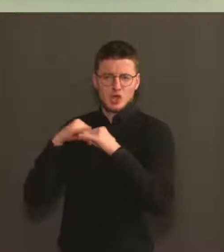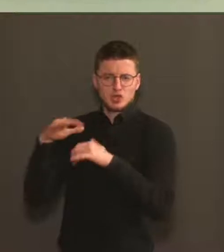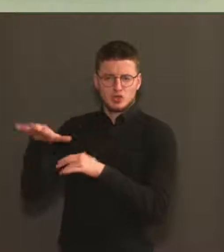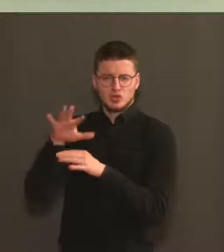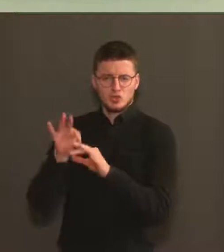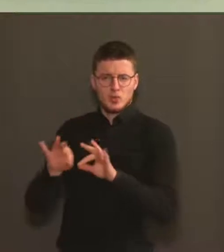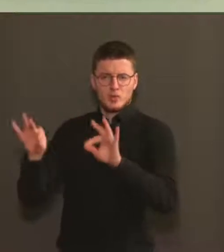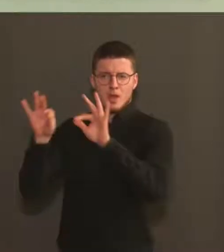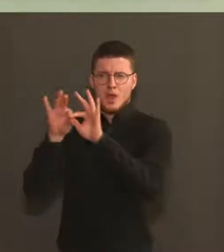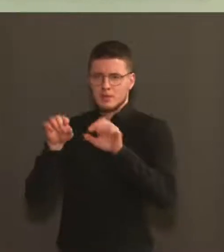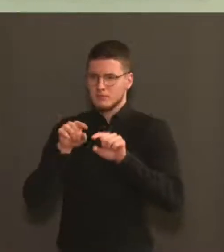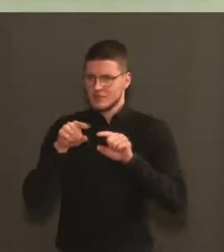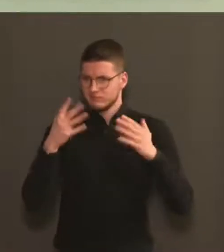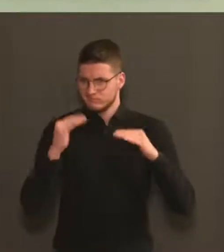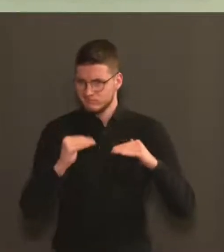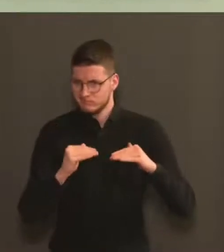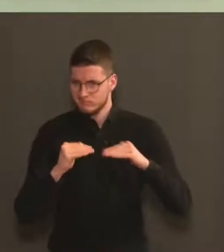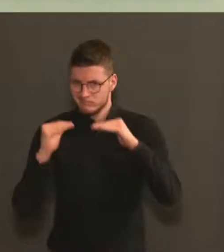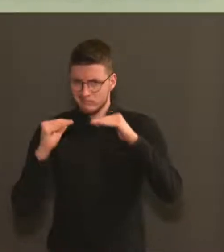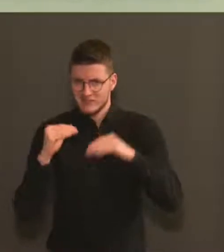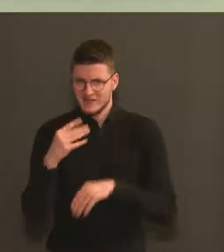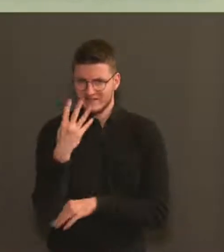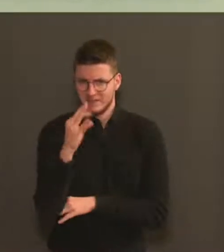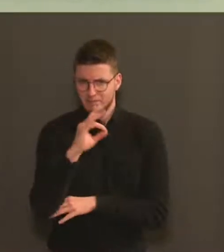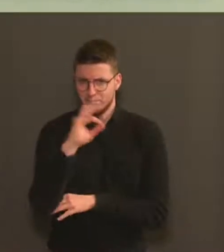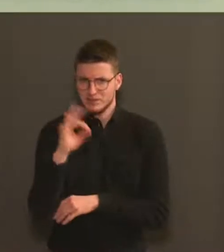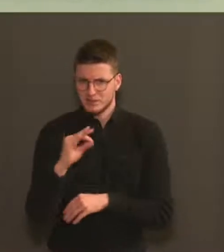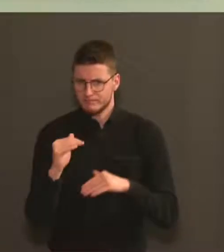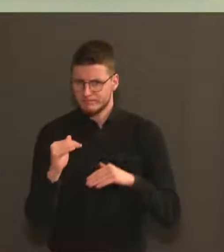een toename van 4%.